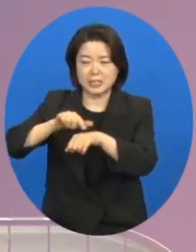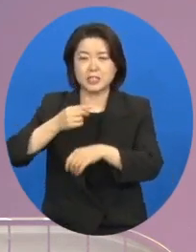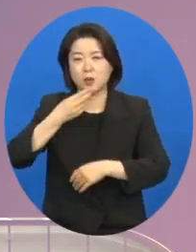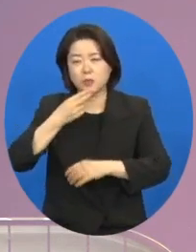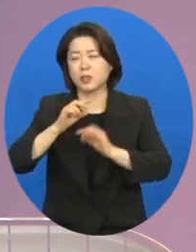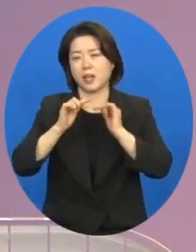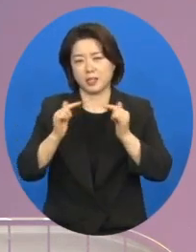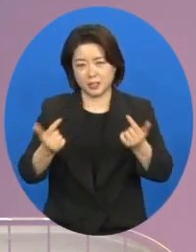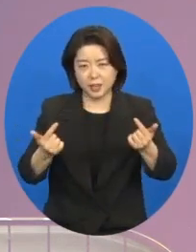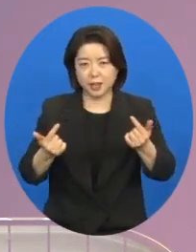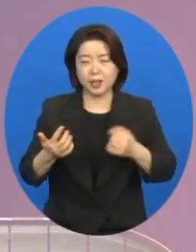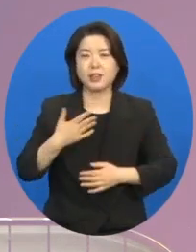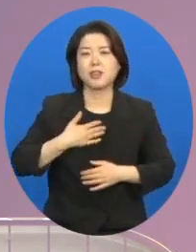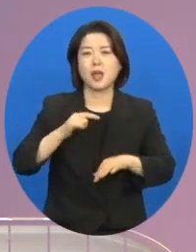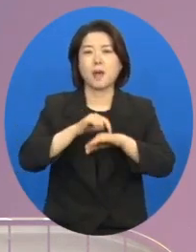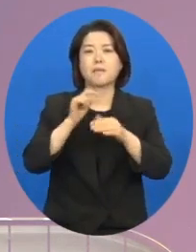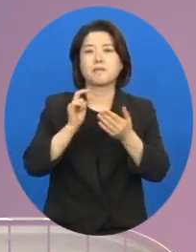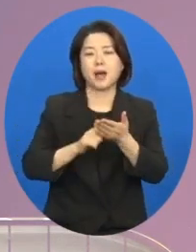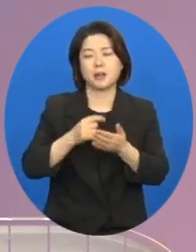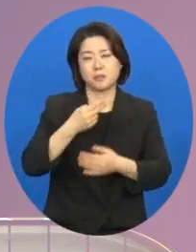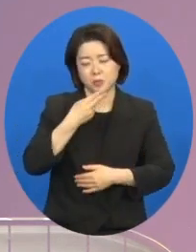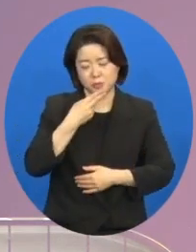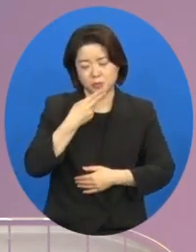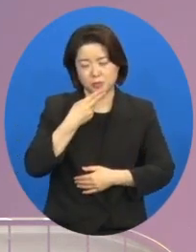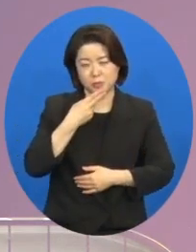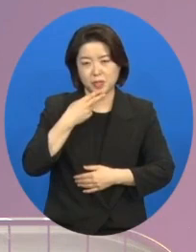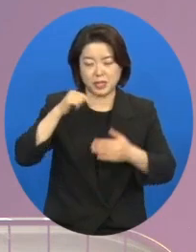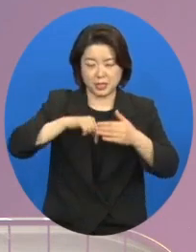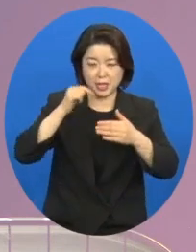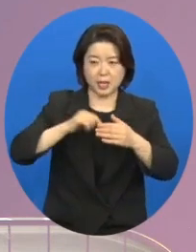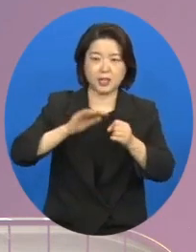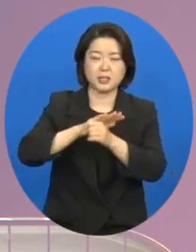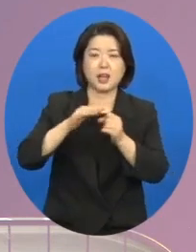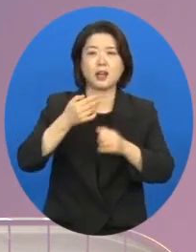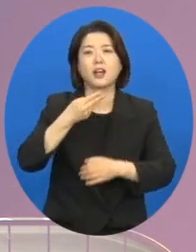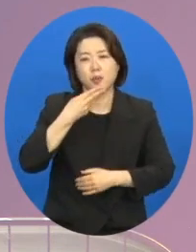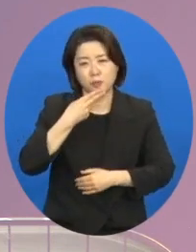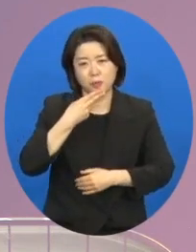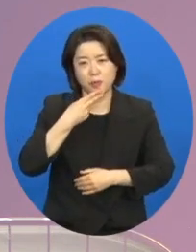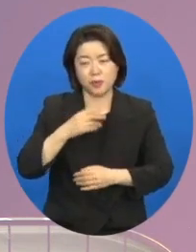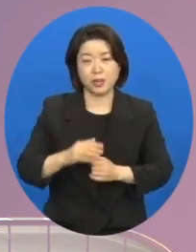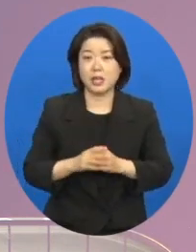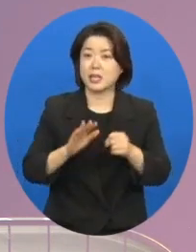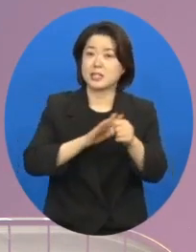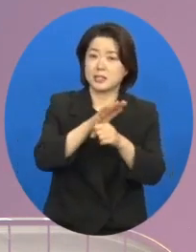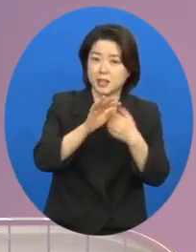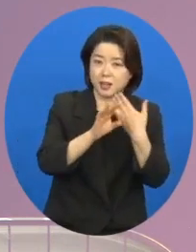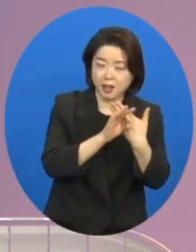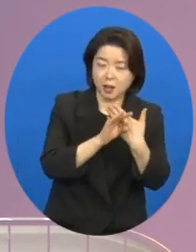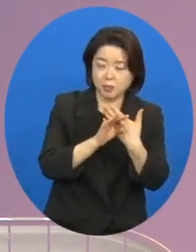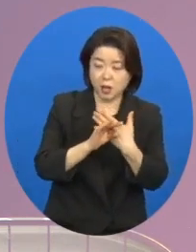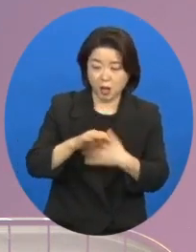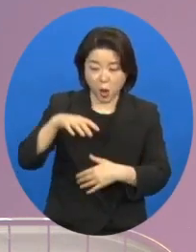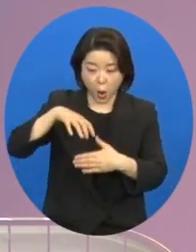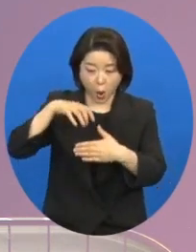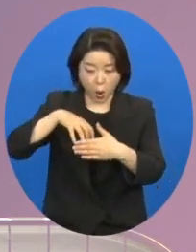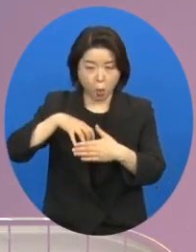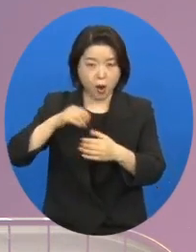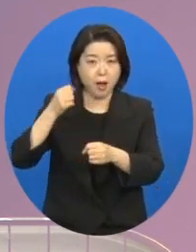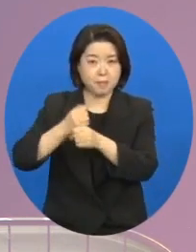아니라 마음이 없었습니다. 내 안에 사랑이 없었습니다. 사랑하면 공간을